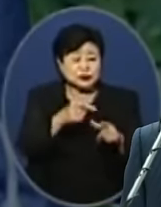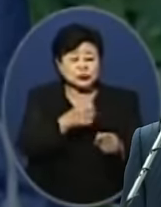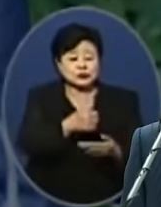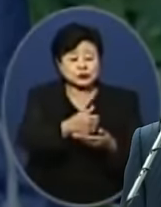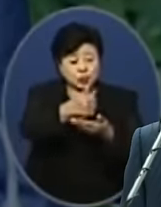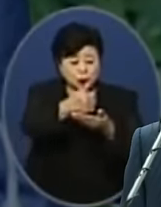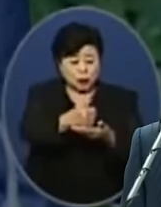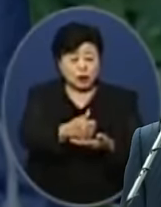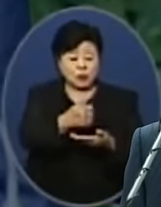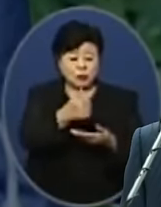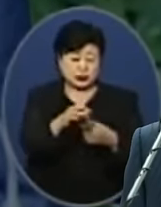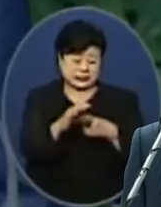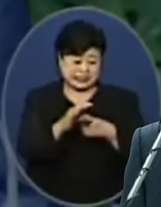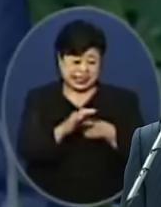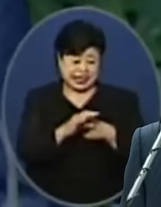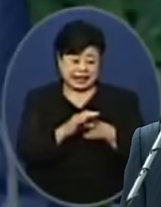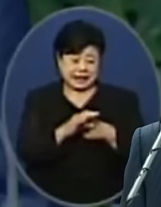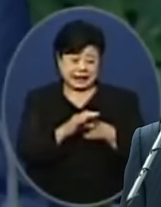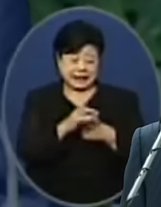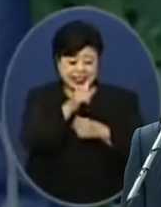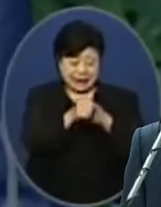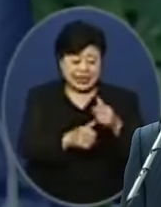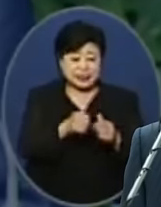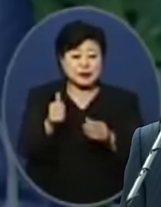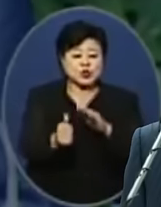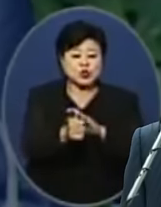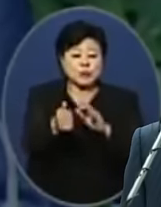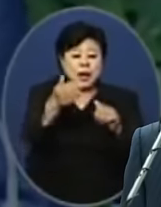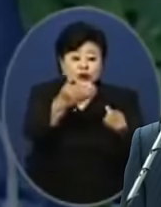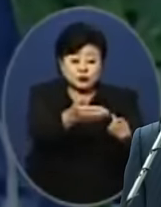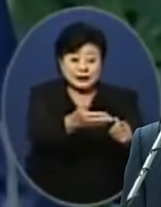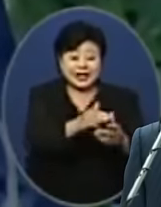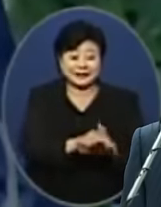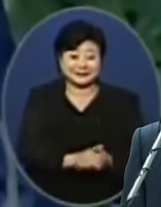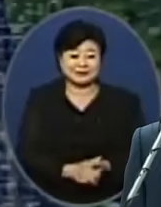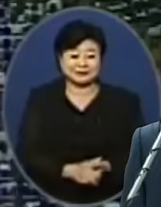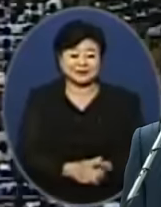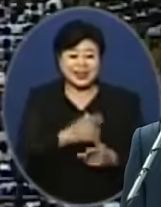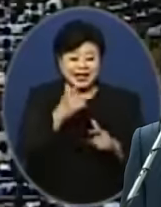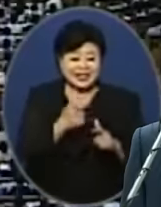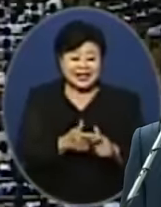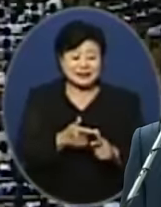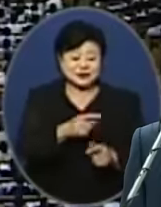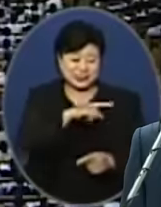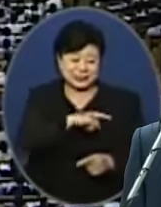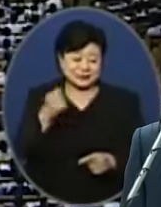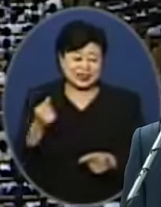구주로 모시면 하나님이 소망을 주시는 것입니다. 예수 그리스도